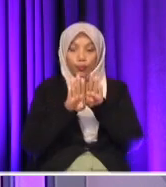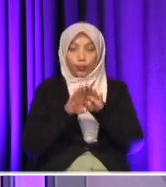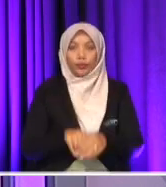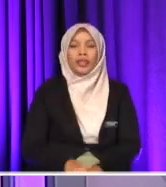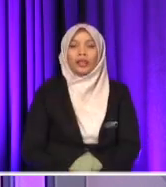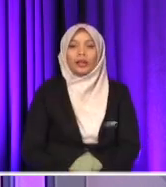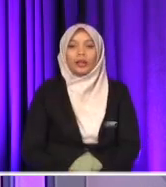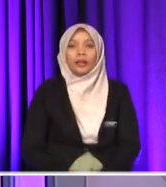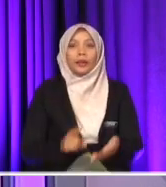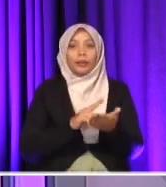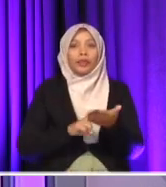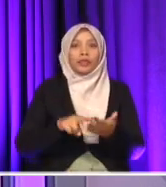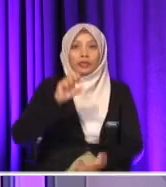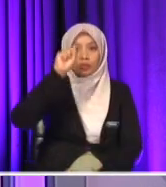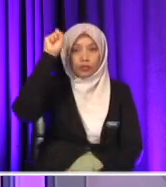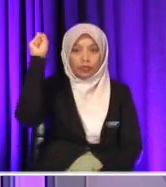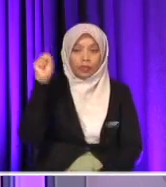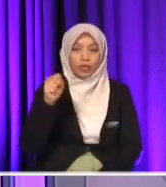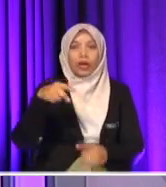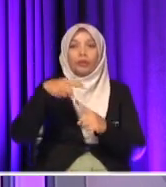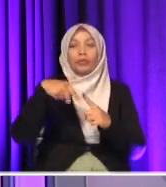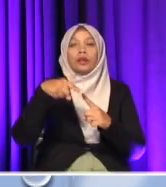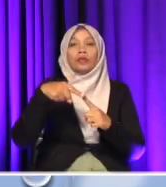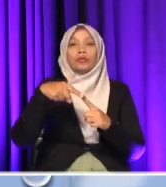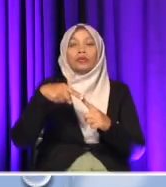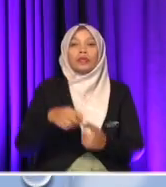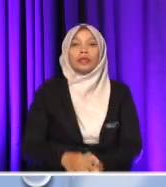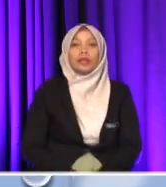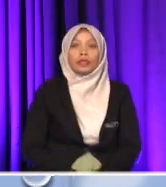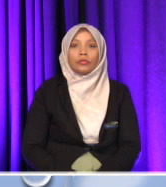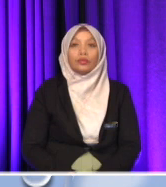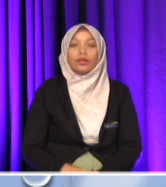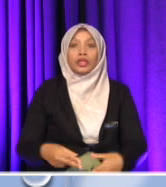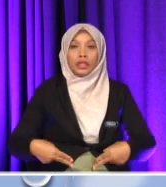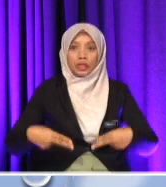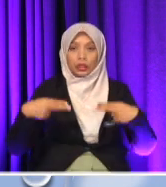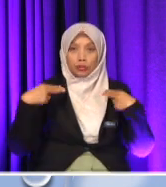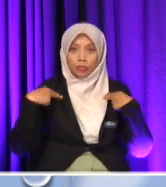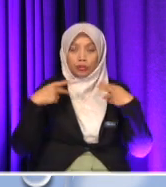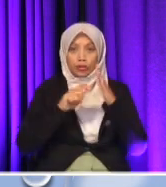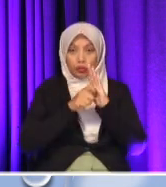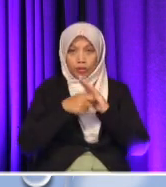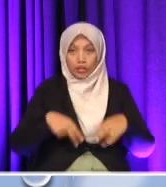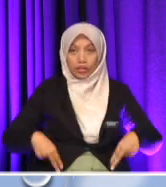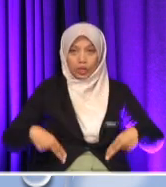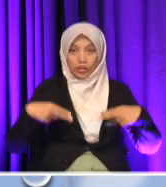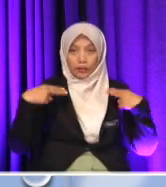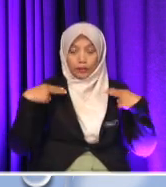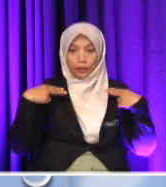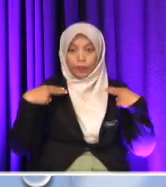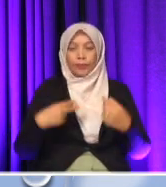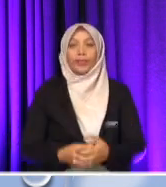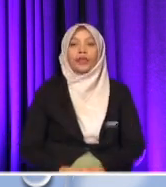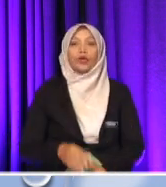So, baca soalan. Ini soalan dia nak apabila Swiss dihidupkan, on. Okey, maksudnya Swiss ni sekarang dia dihidupkan